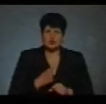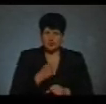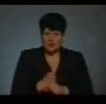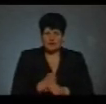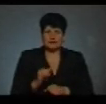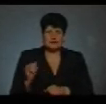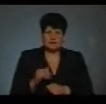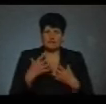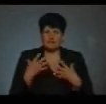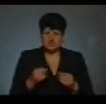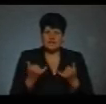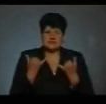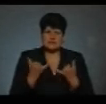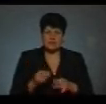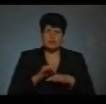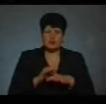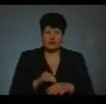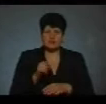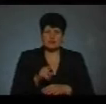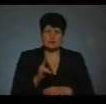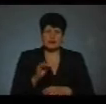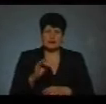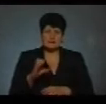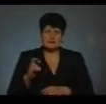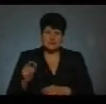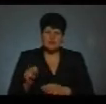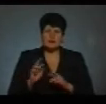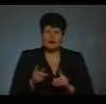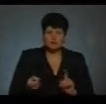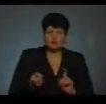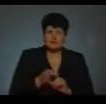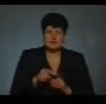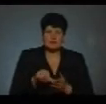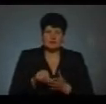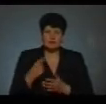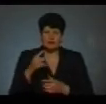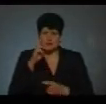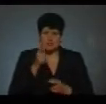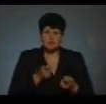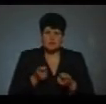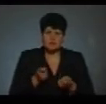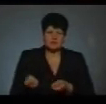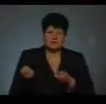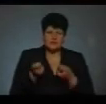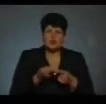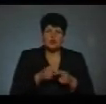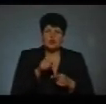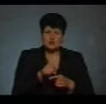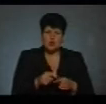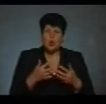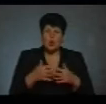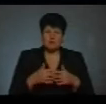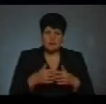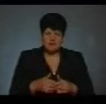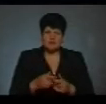і вже зараз проводиться там кисень. На питання про те, як долучились представники облдержадміністрації до доставки цього обладнання, голова